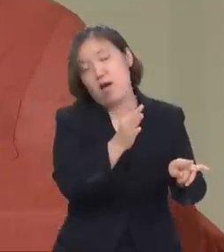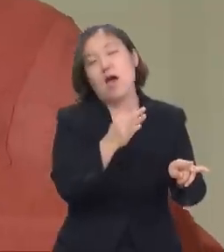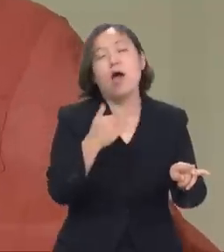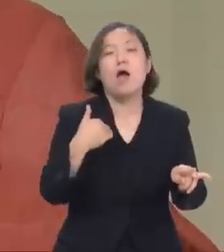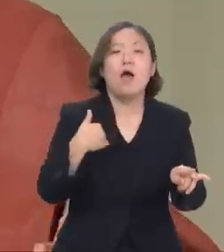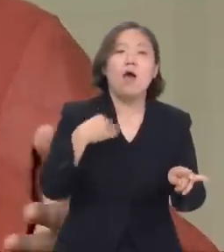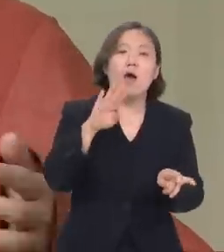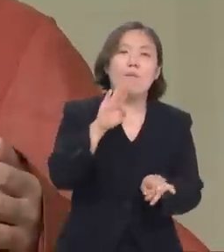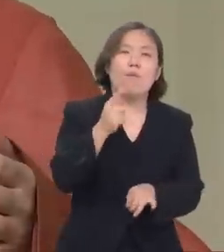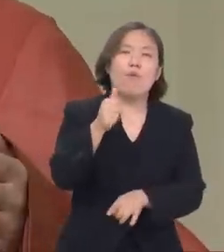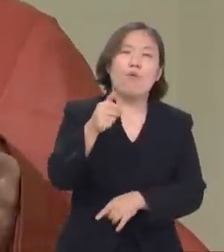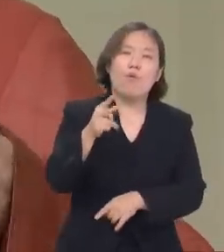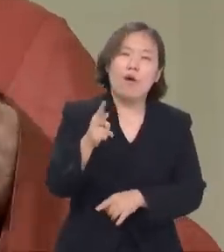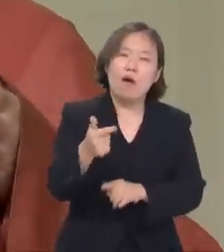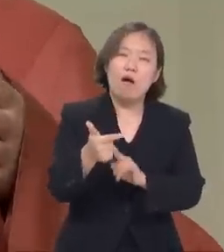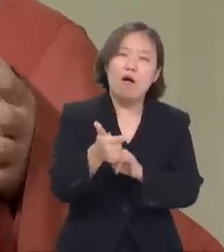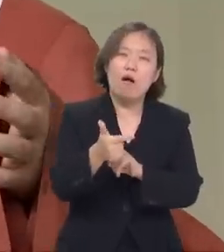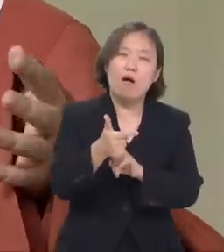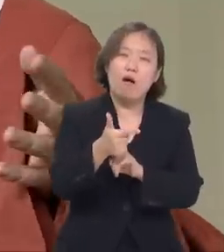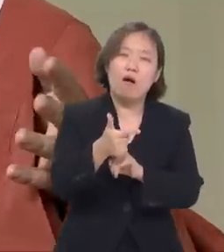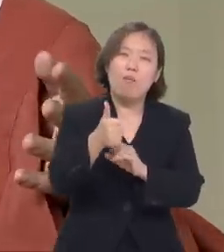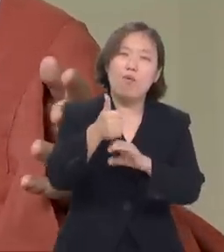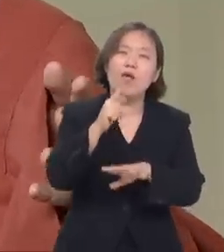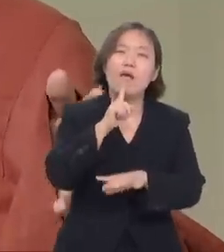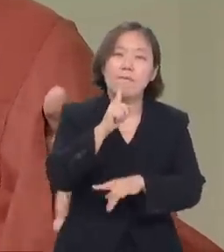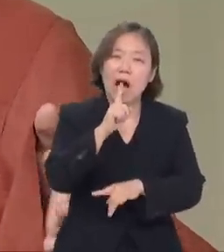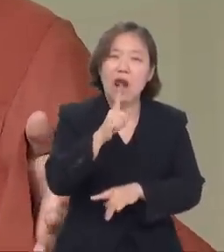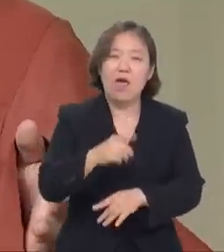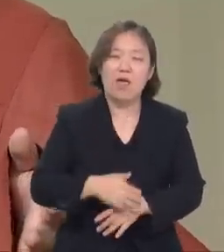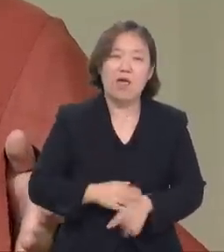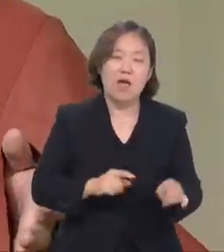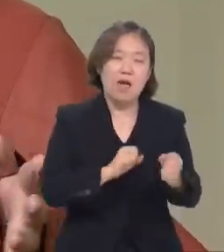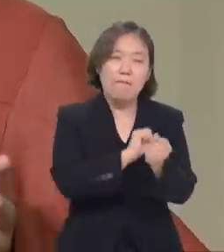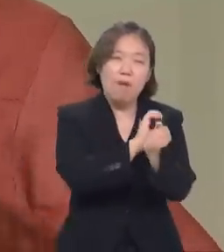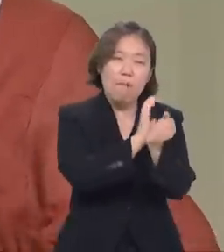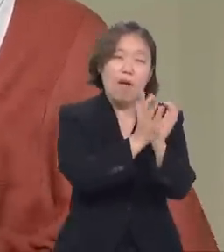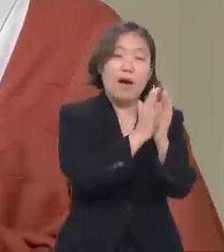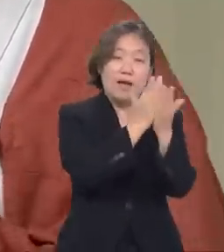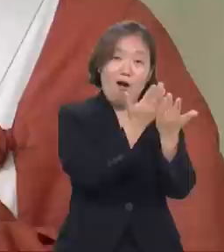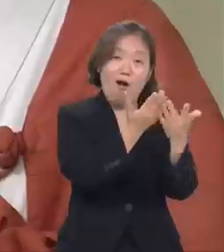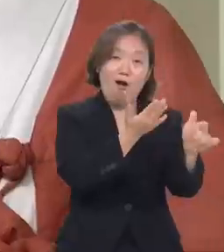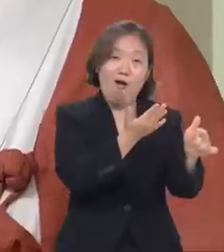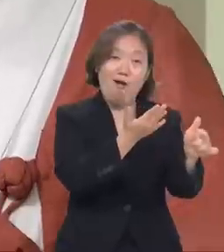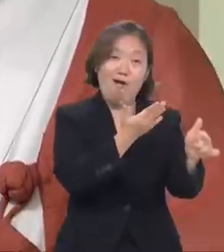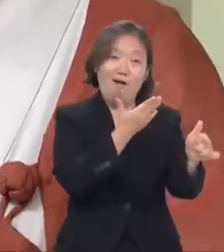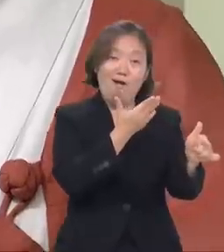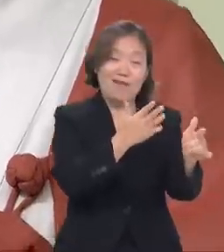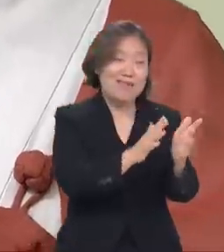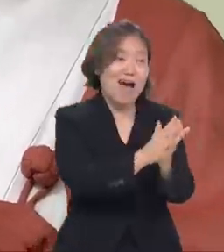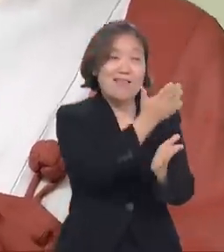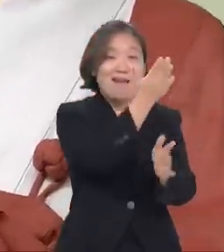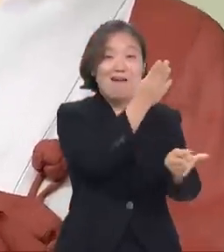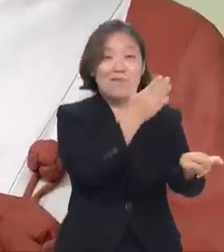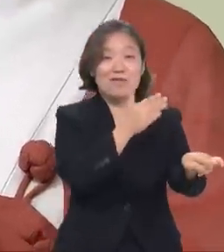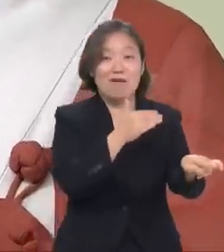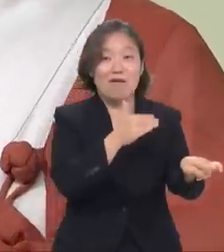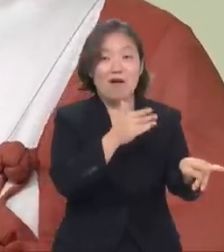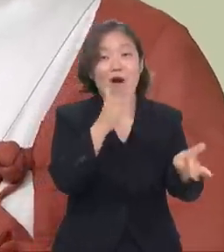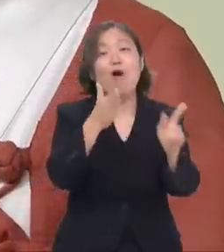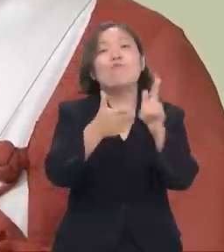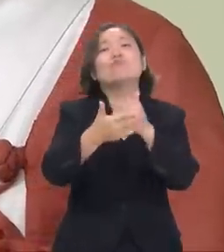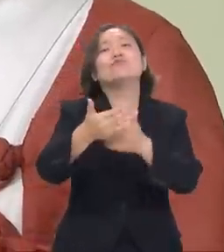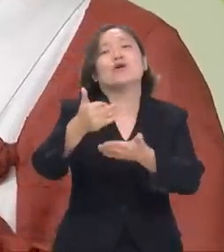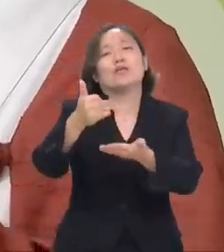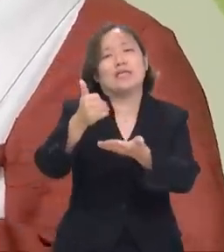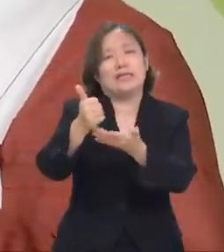부처님 앞에서이 법화경의이 공덕을 찬탄하면서 세존이시여 부처님이시여